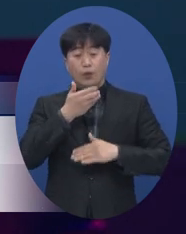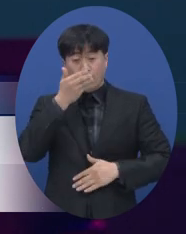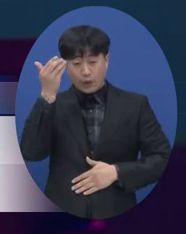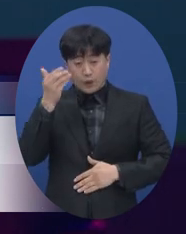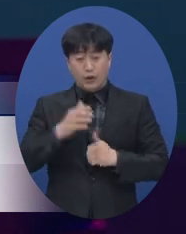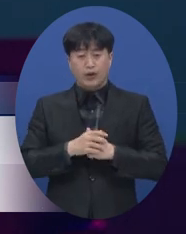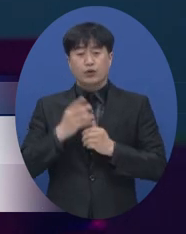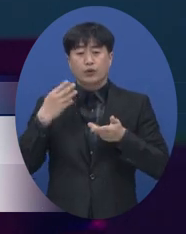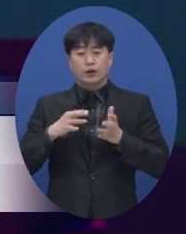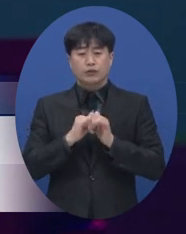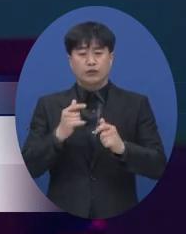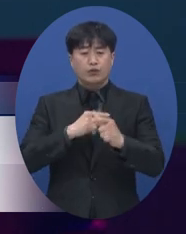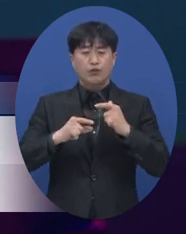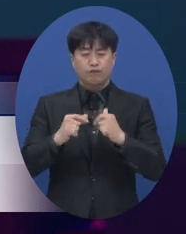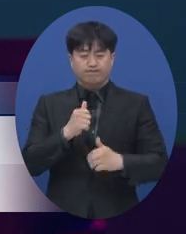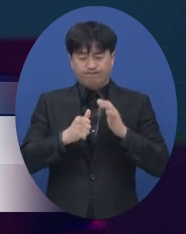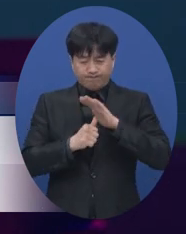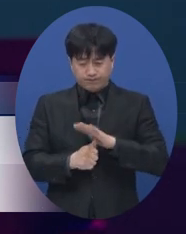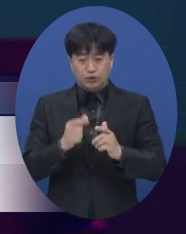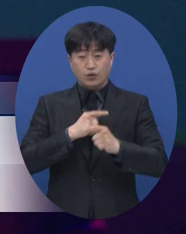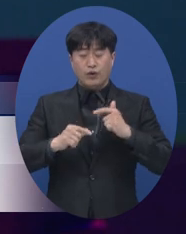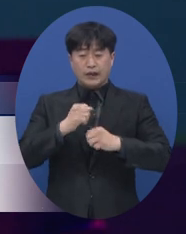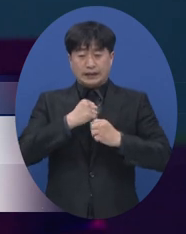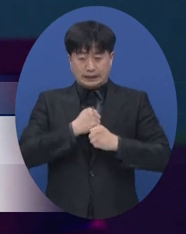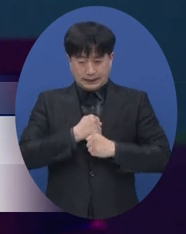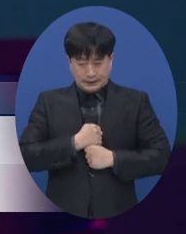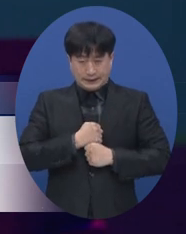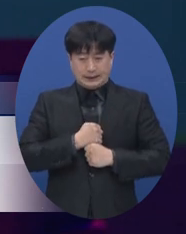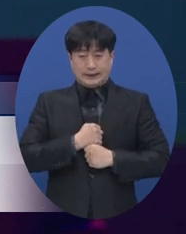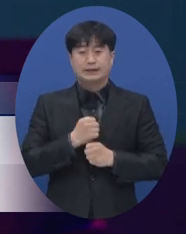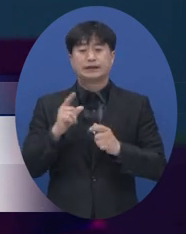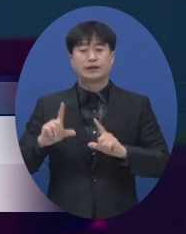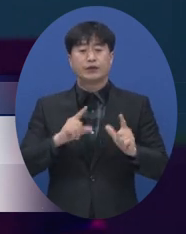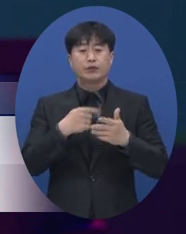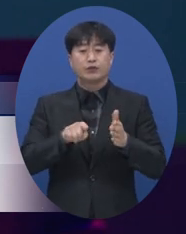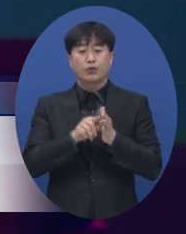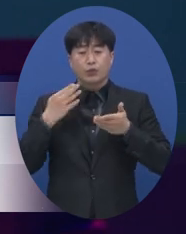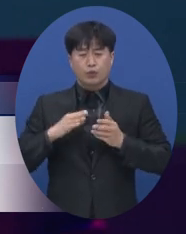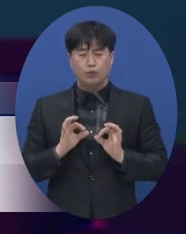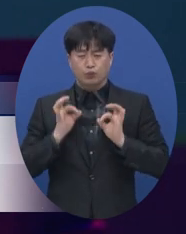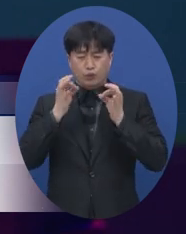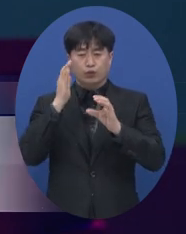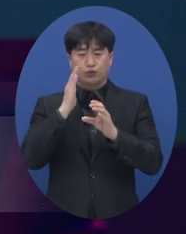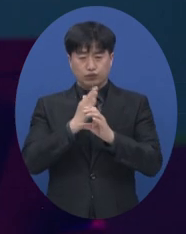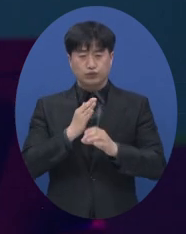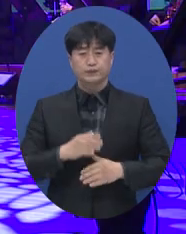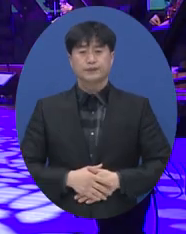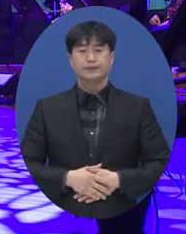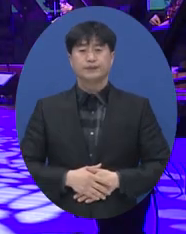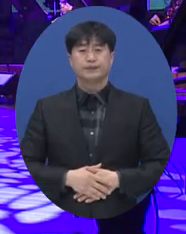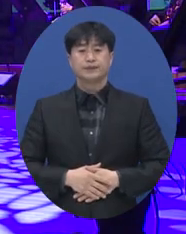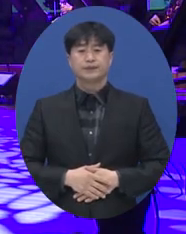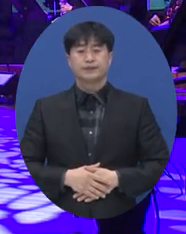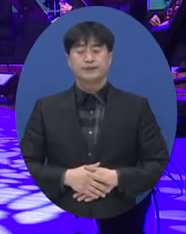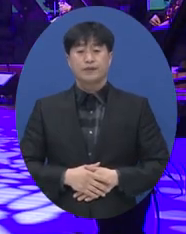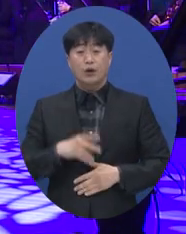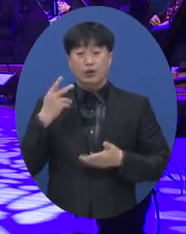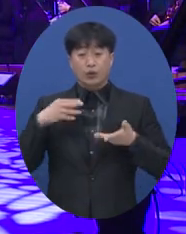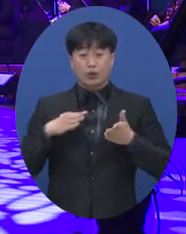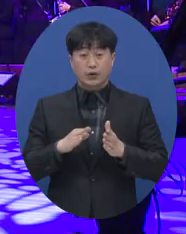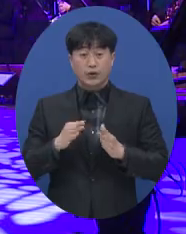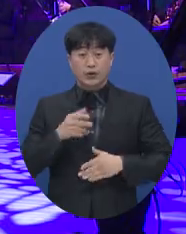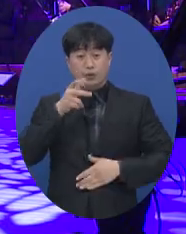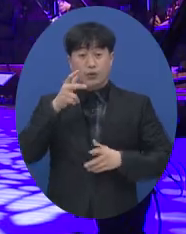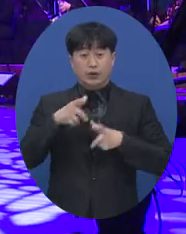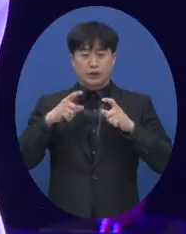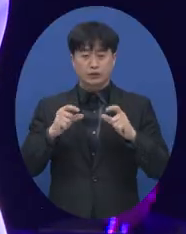경기도민들께서 좀더 퇴근하시고 좀더 안전한 생활을 할수 있도록 경기도에서 최선을 다하겠습니다. 경기도는